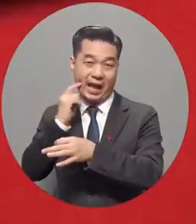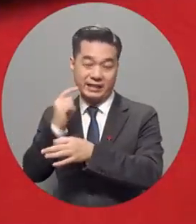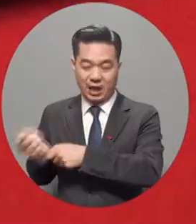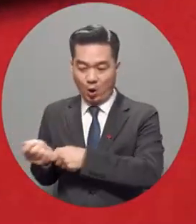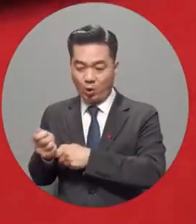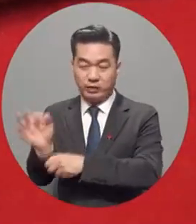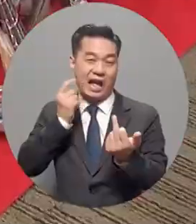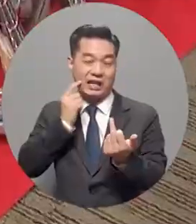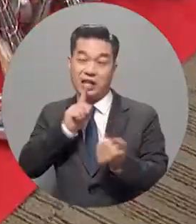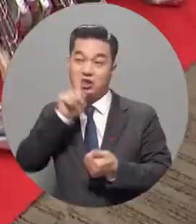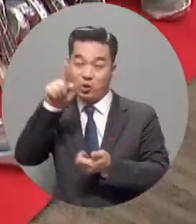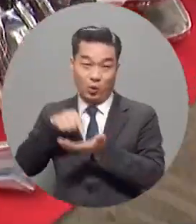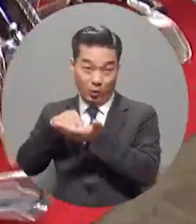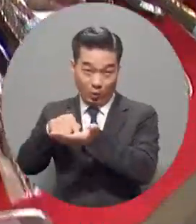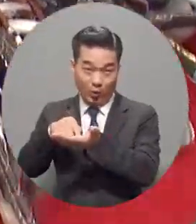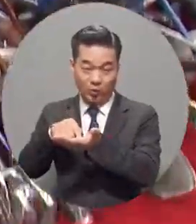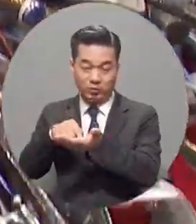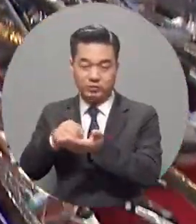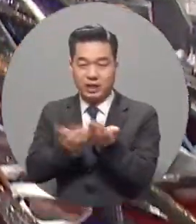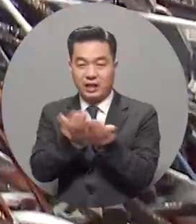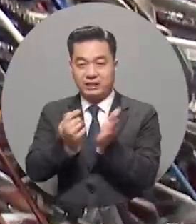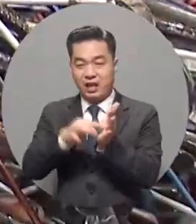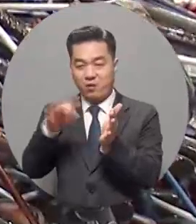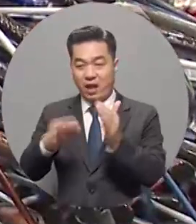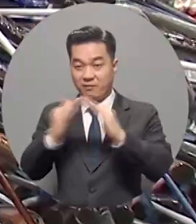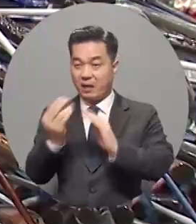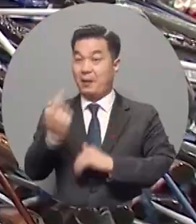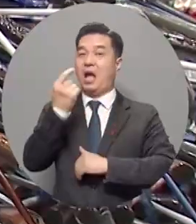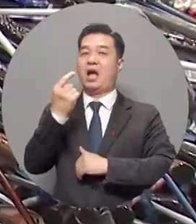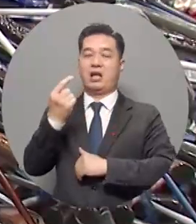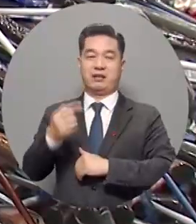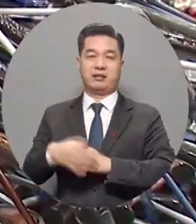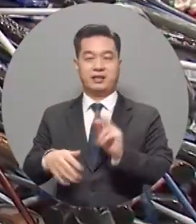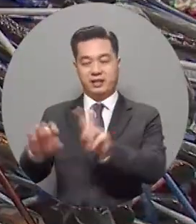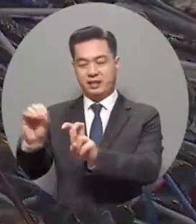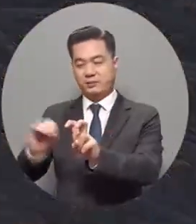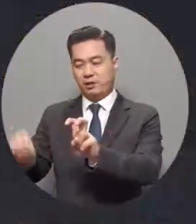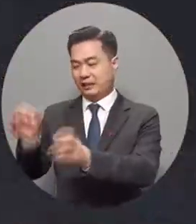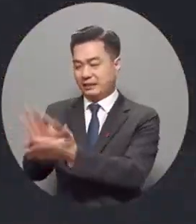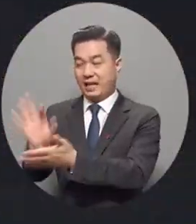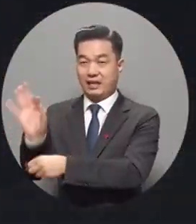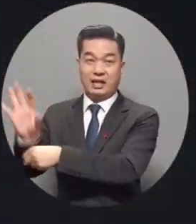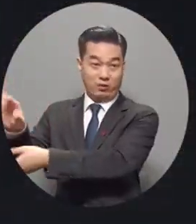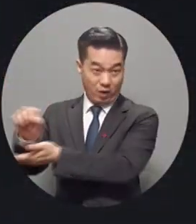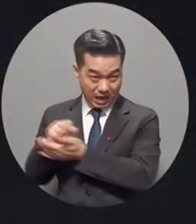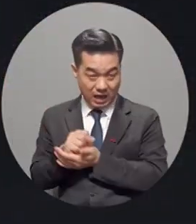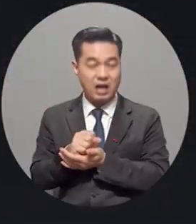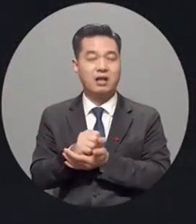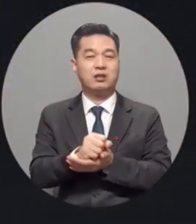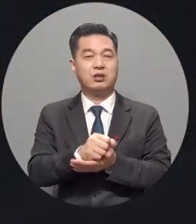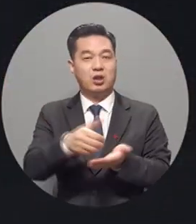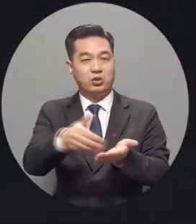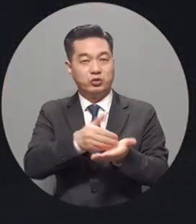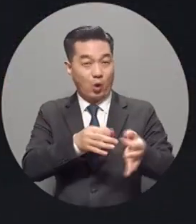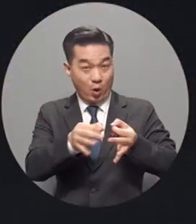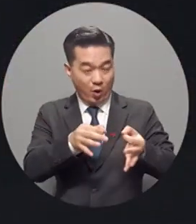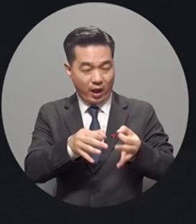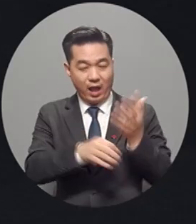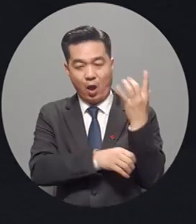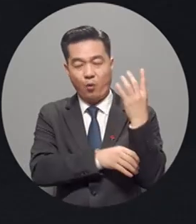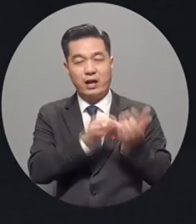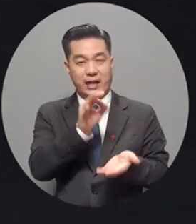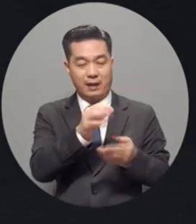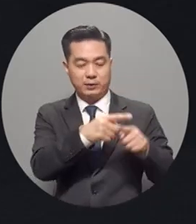들여왔습니다 가짜 골프채의 가격은 정품의 20% 수준 하지만 피해자는 중고거래 사이트에 정가의 절반